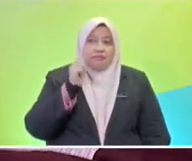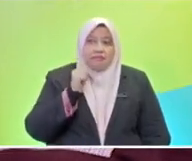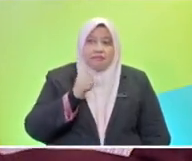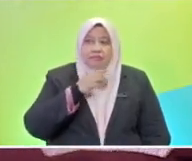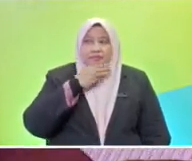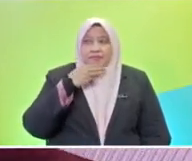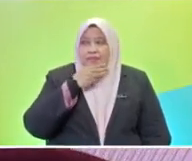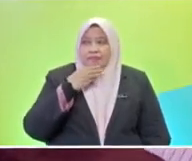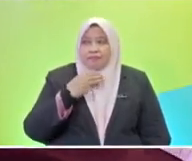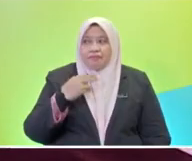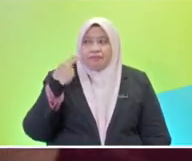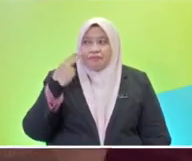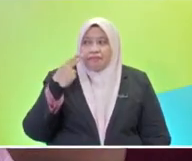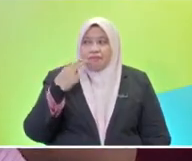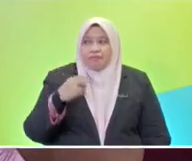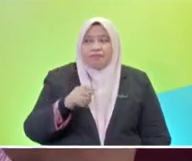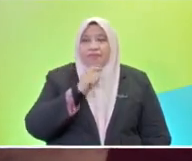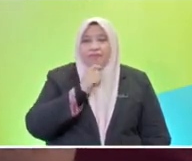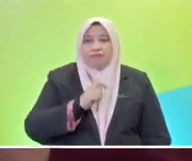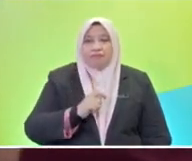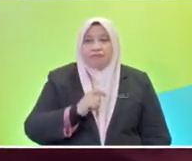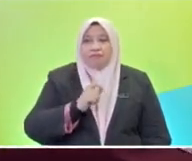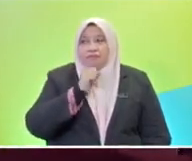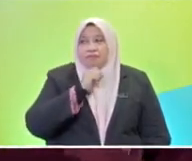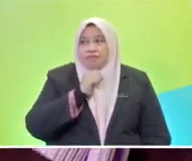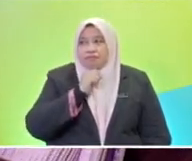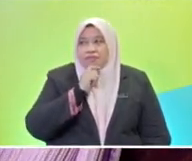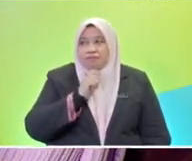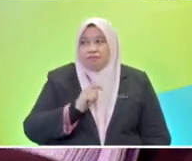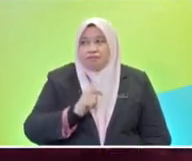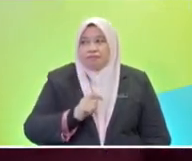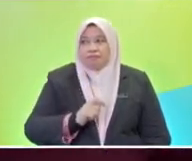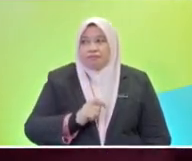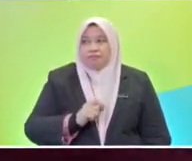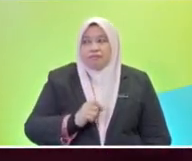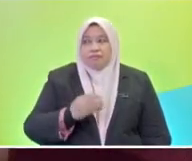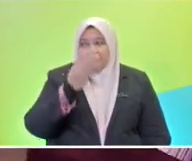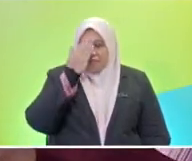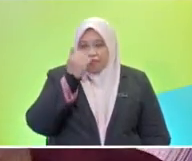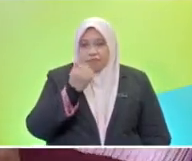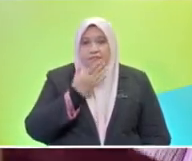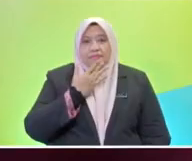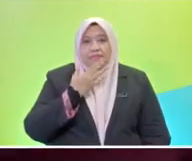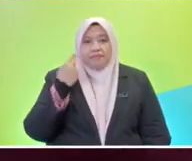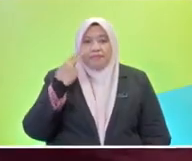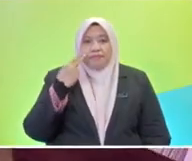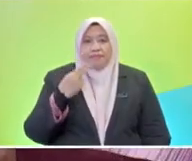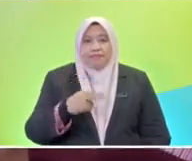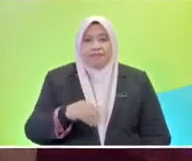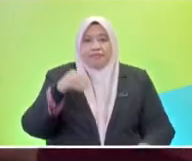pekat. Hijau pekat ni panggil hijau tua. Hijau tua? Hijau tua. Kenapa dia boleh warna hijau?